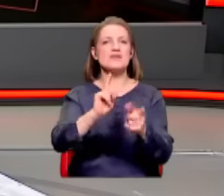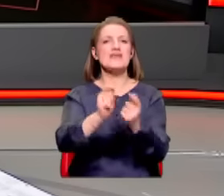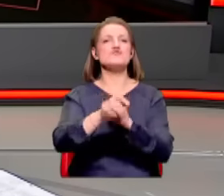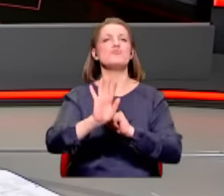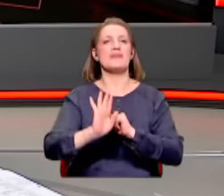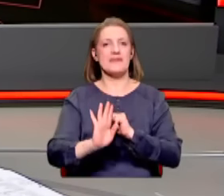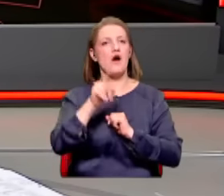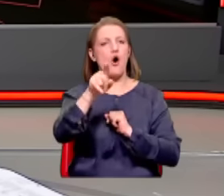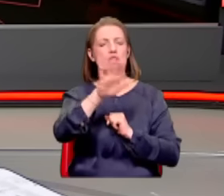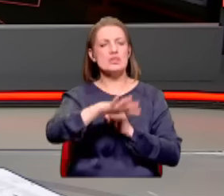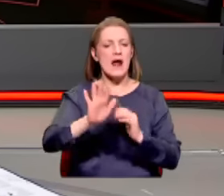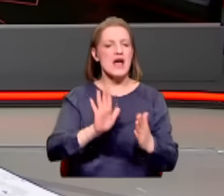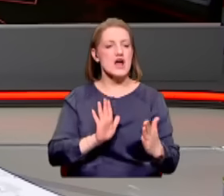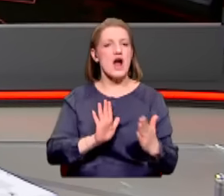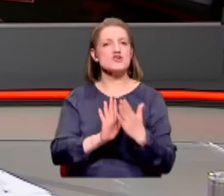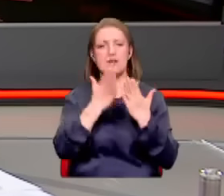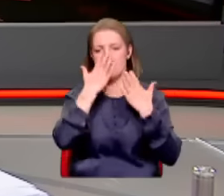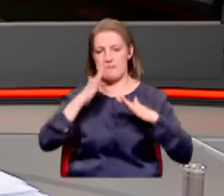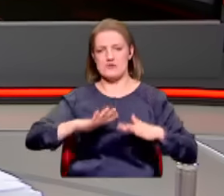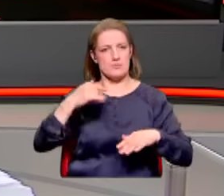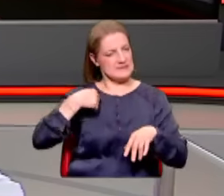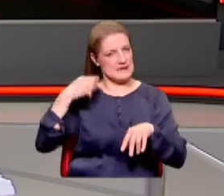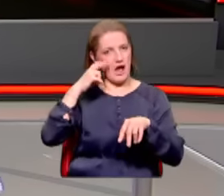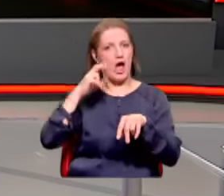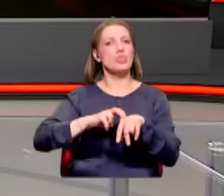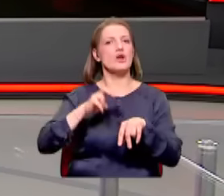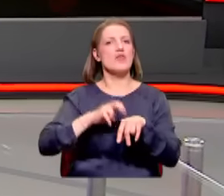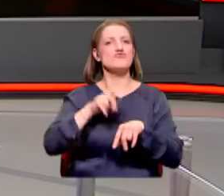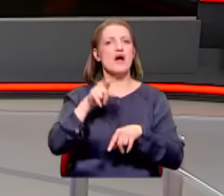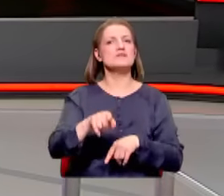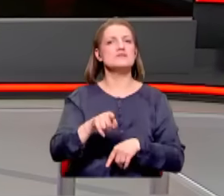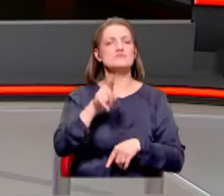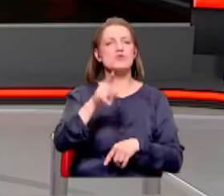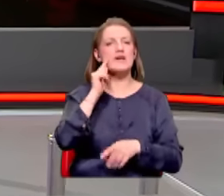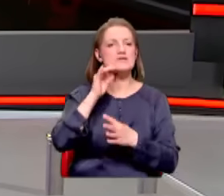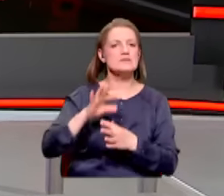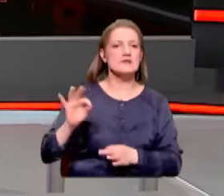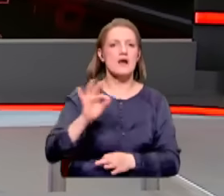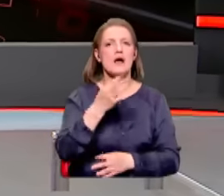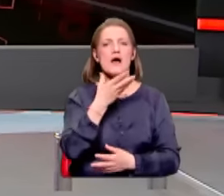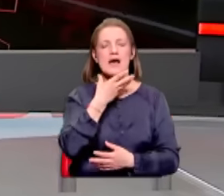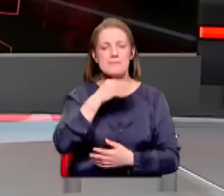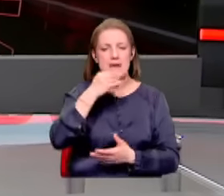Onlar karşılığını bekliyorlar, biz de hatırlatacağız. Bu insanlar yaşayamıyor.